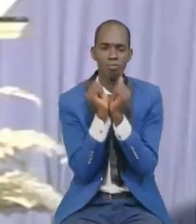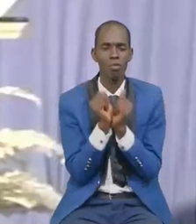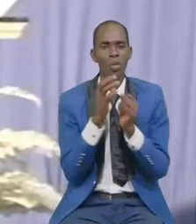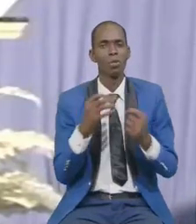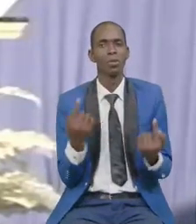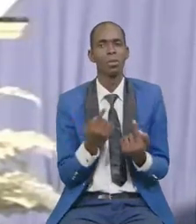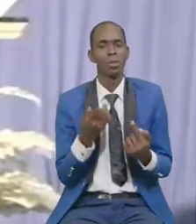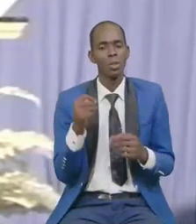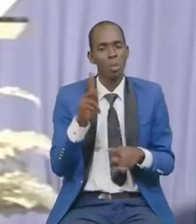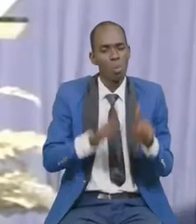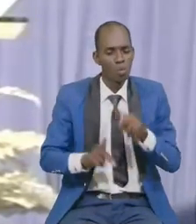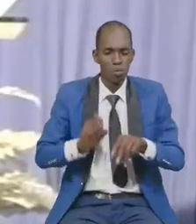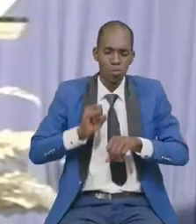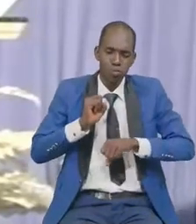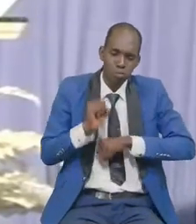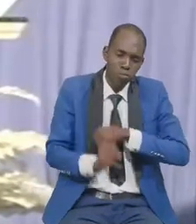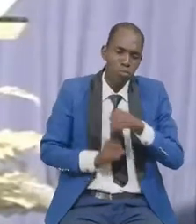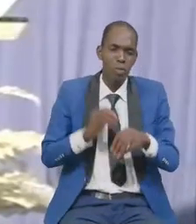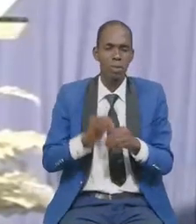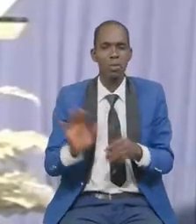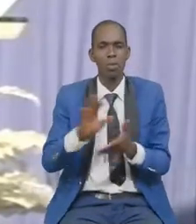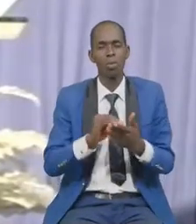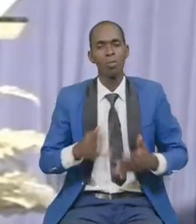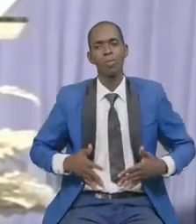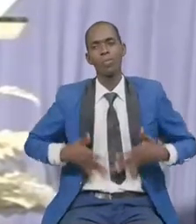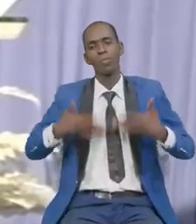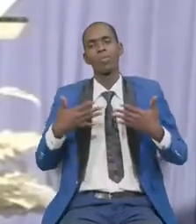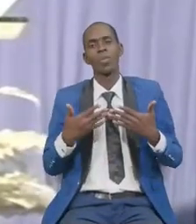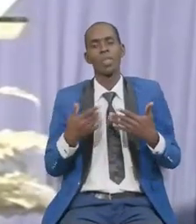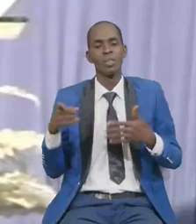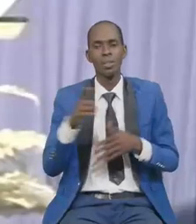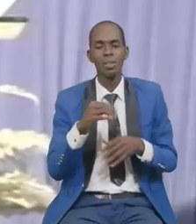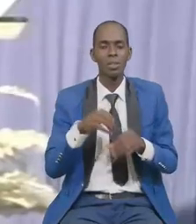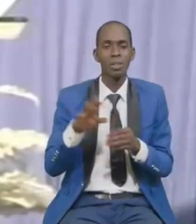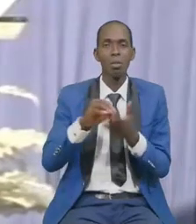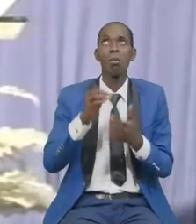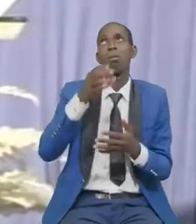vie. Dans l'ivrognerie, ils luttent. Ils ne sont pas libres.